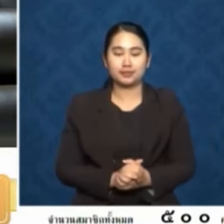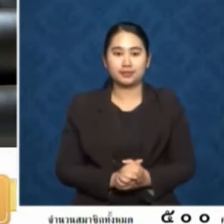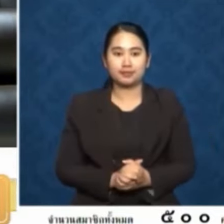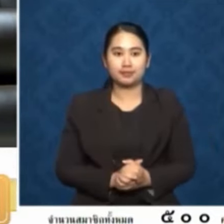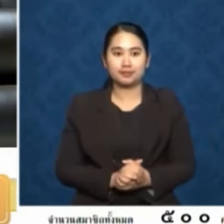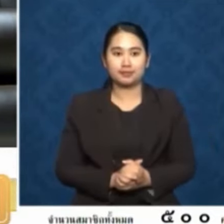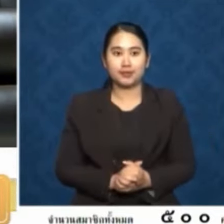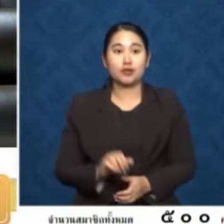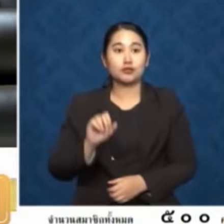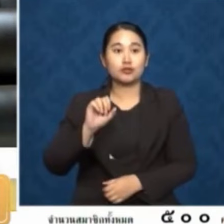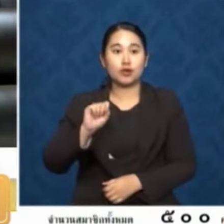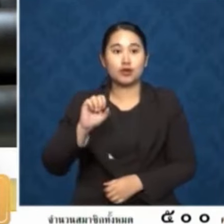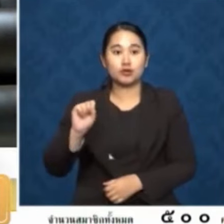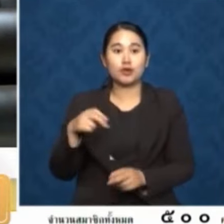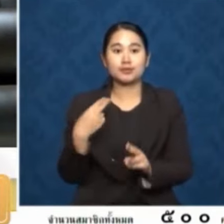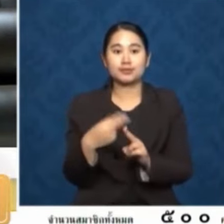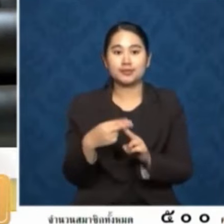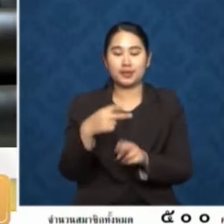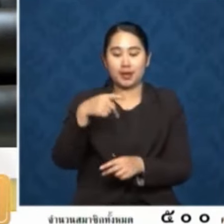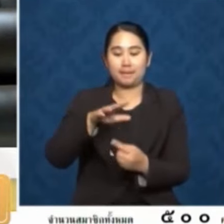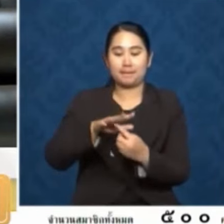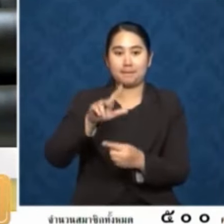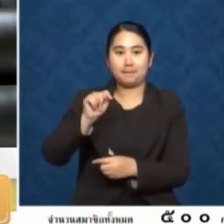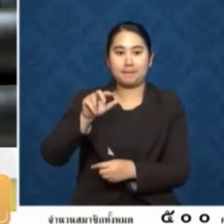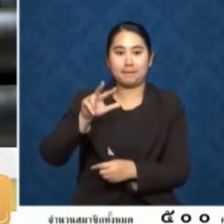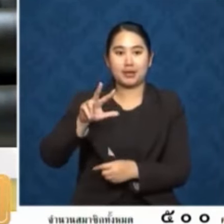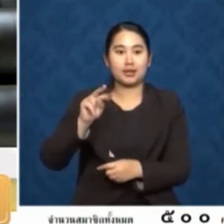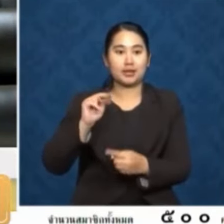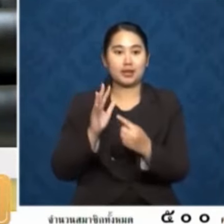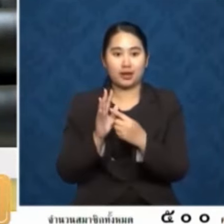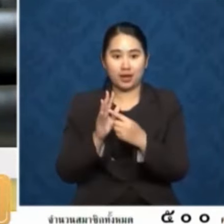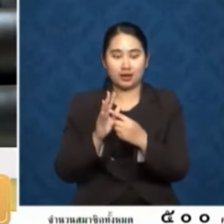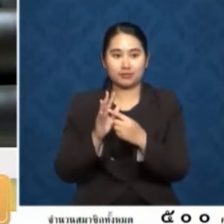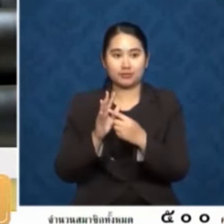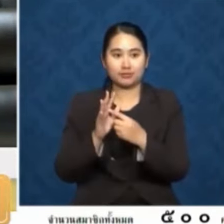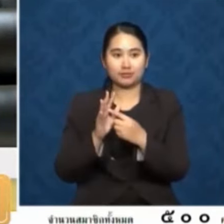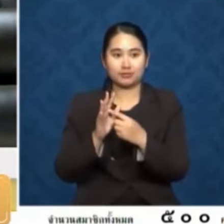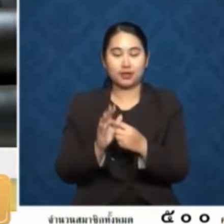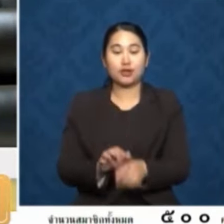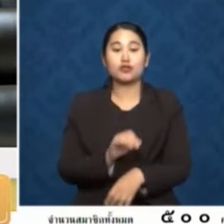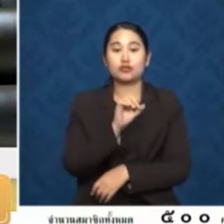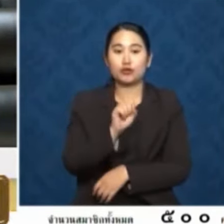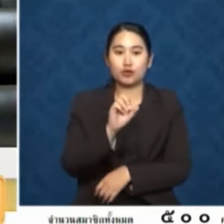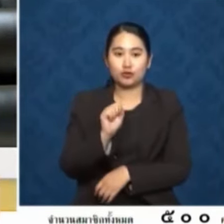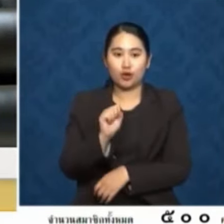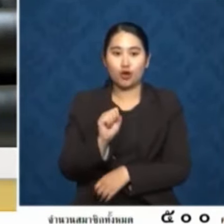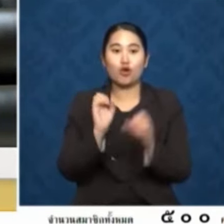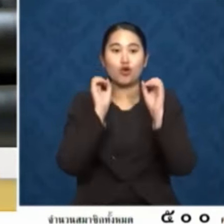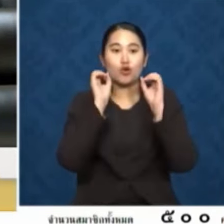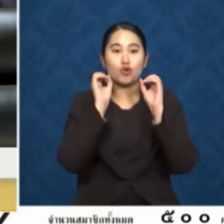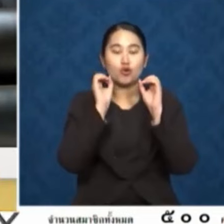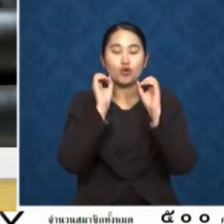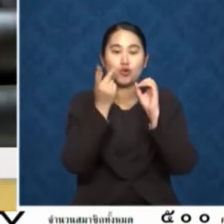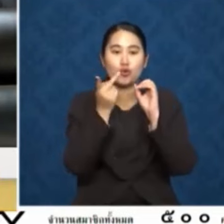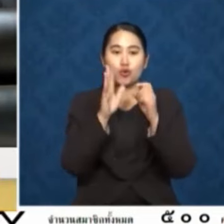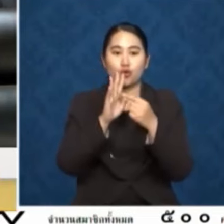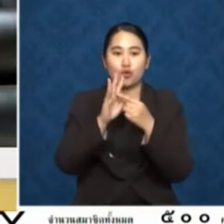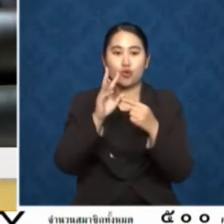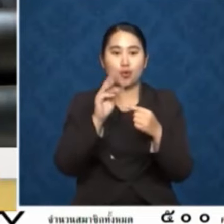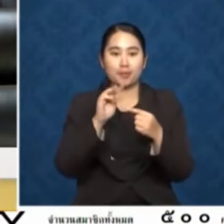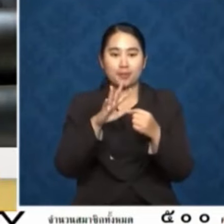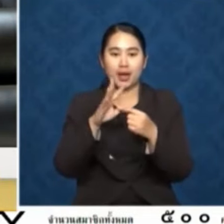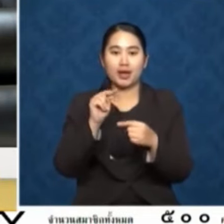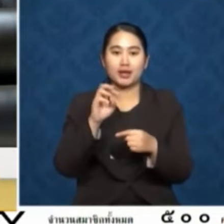ท่านสสพัฒนาสัพพโสนะครับท่านสสคุมานิตสังคุ้มท่